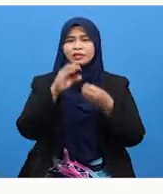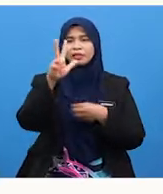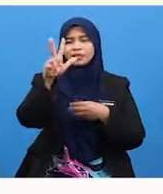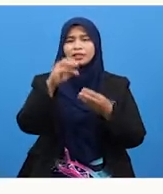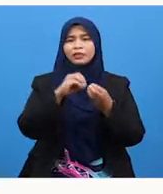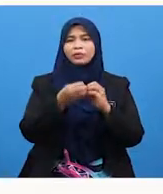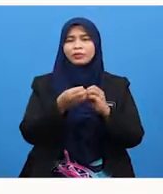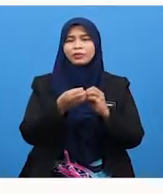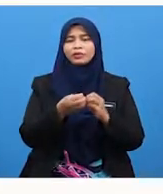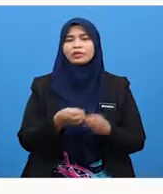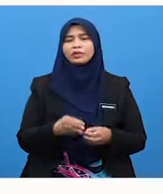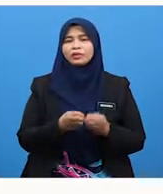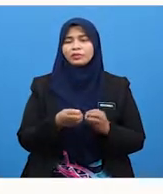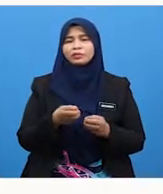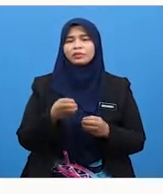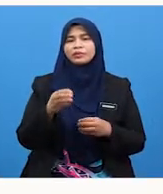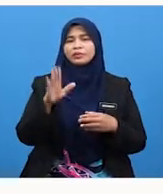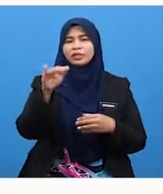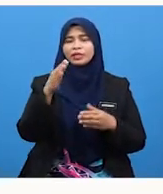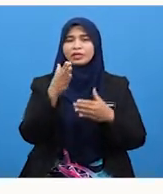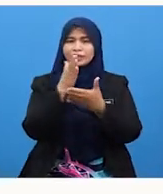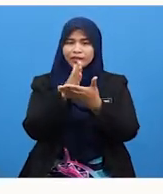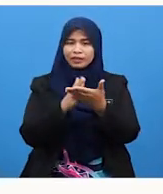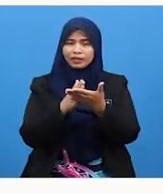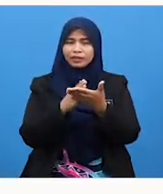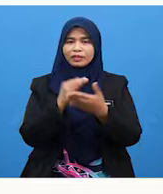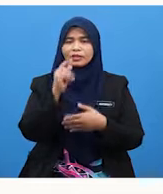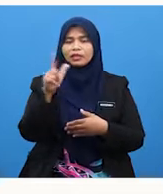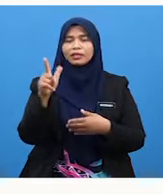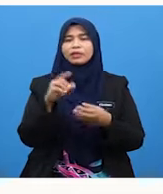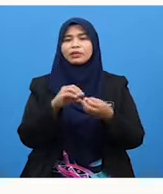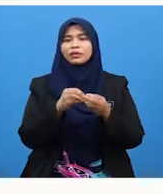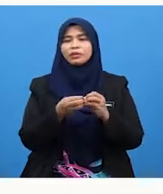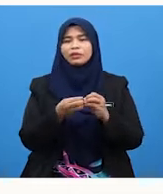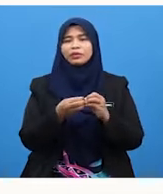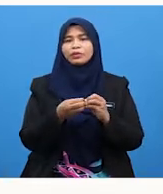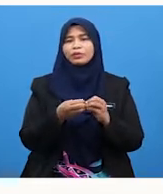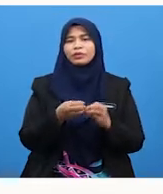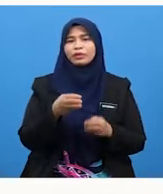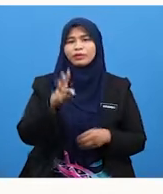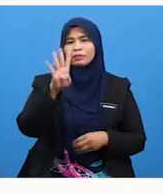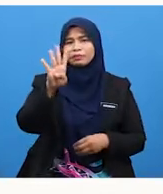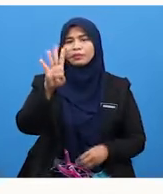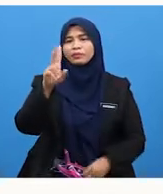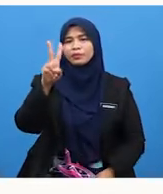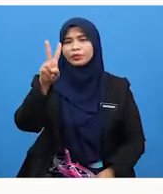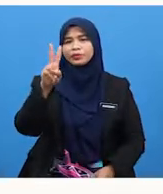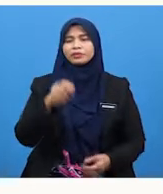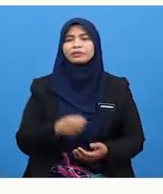nombor. Nombor yang berada di tengah-tengah menunjukkan nombor